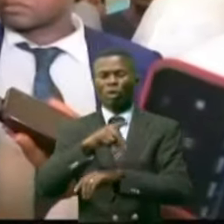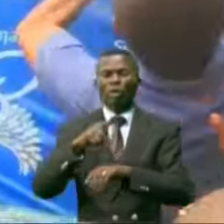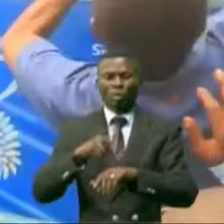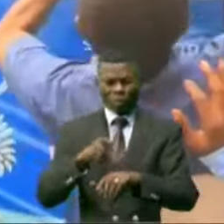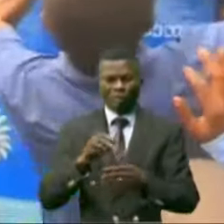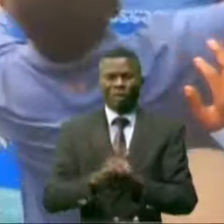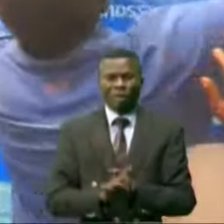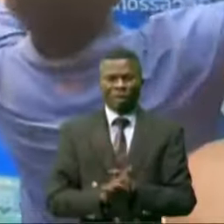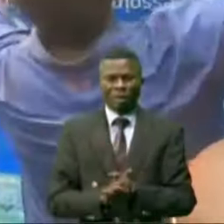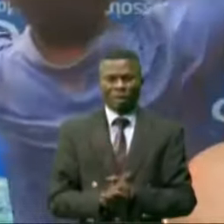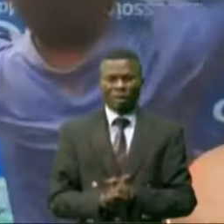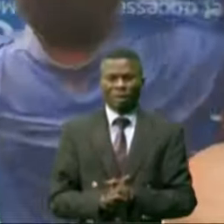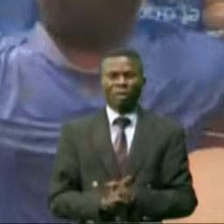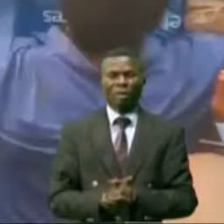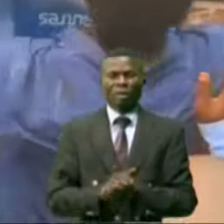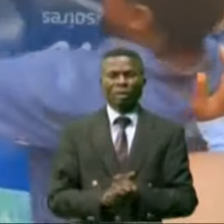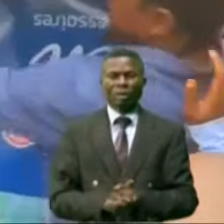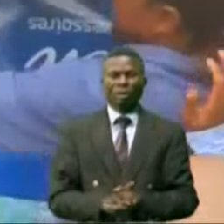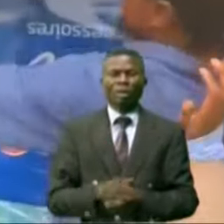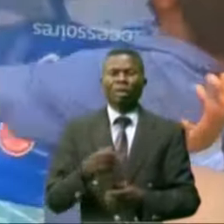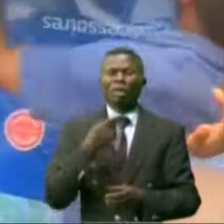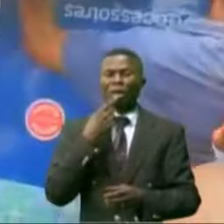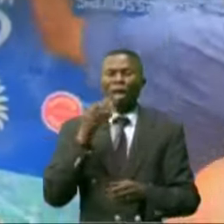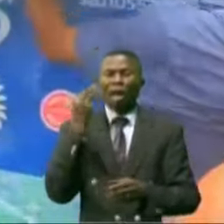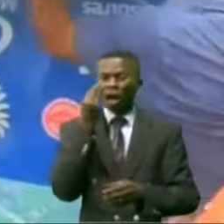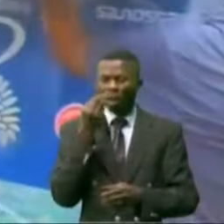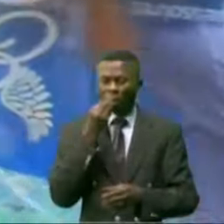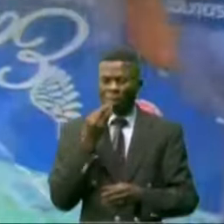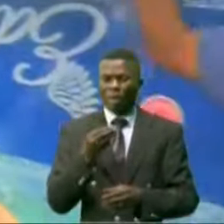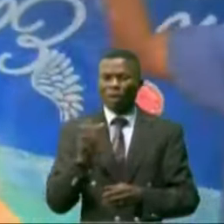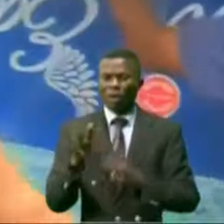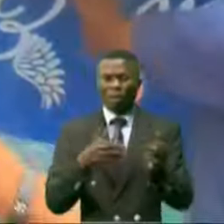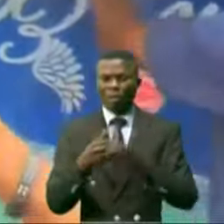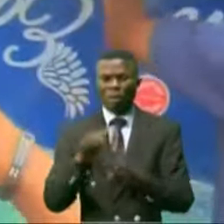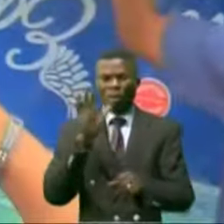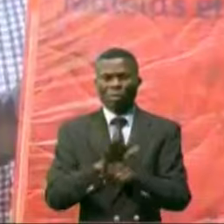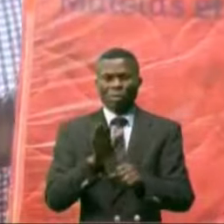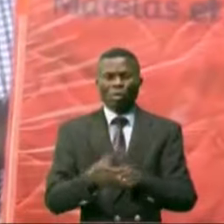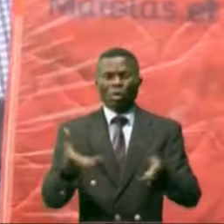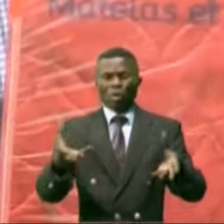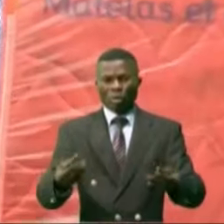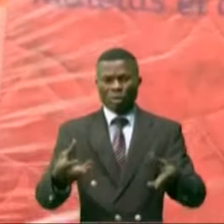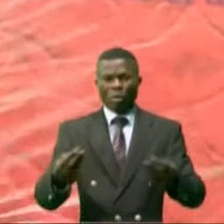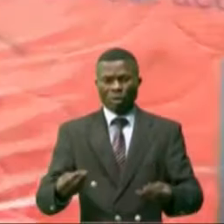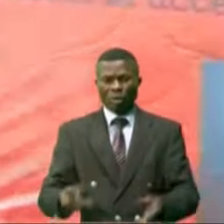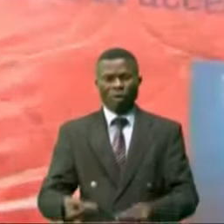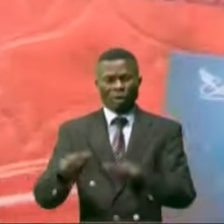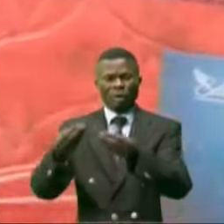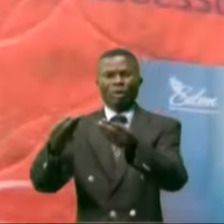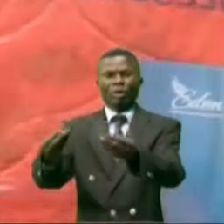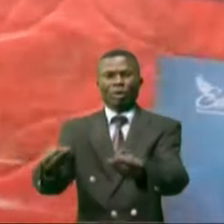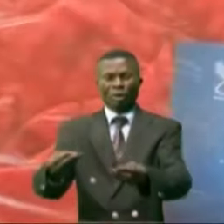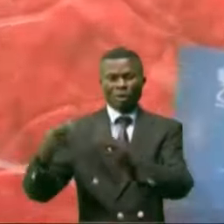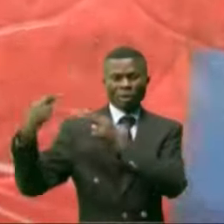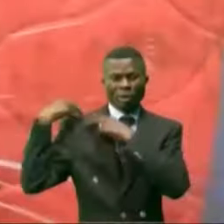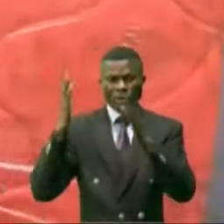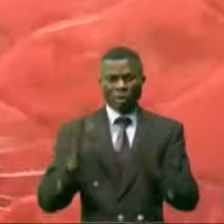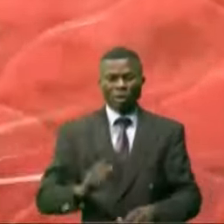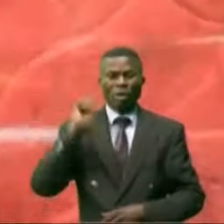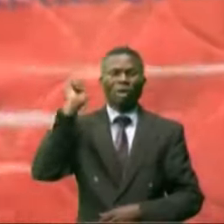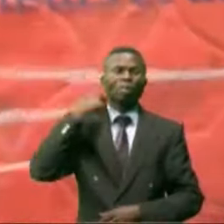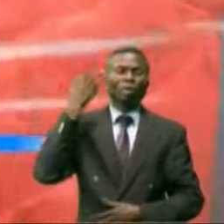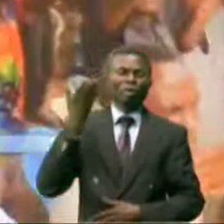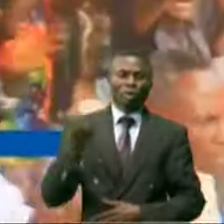d'ailleurs. Pour finir et lier la parole à l'acte, un lot important des matelas a été remis aux responsables de cette